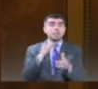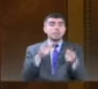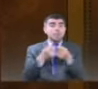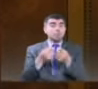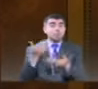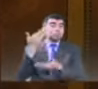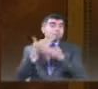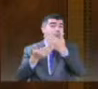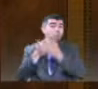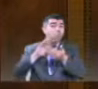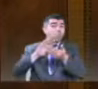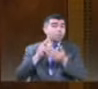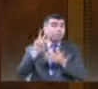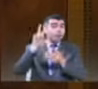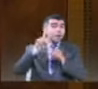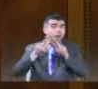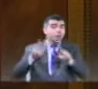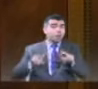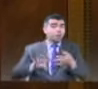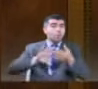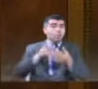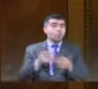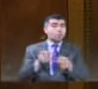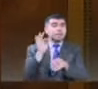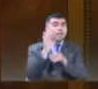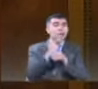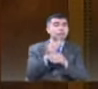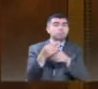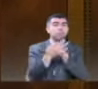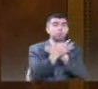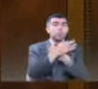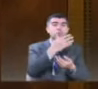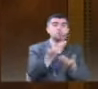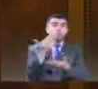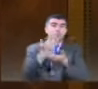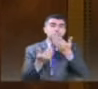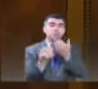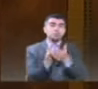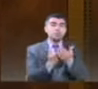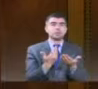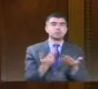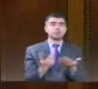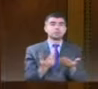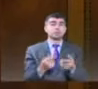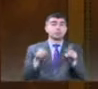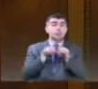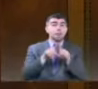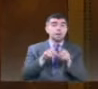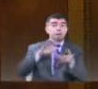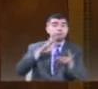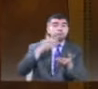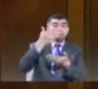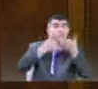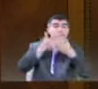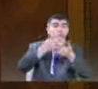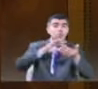التي ركمت هذه المنظمات والتي يمكن للمغرب الاستفادة منها لإنجاح الأوراش الإصلاحية التي يباشرها في مختلف